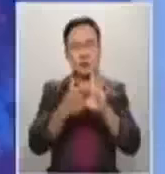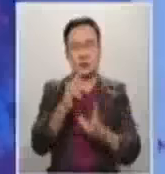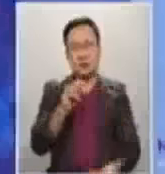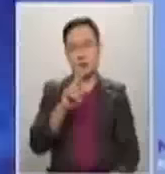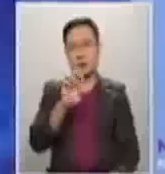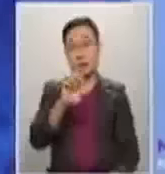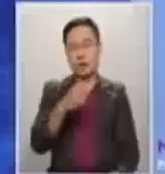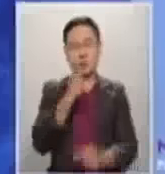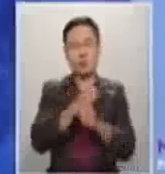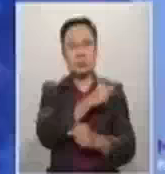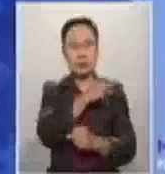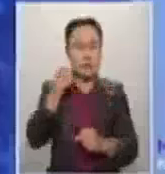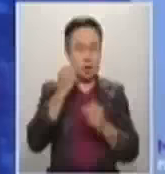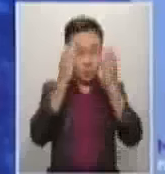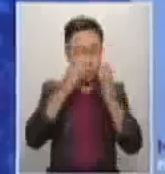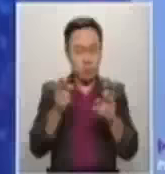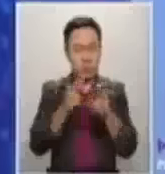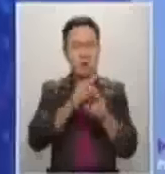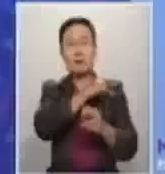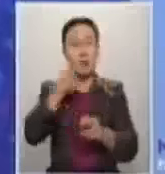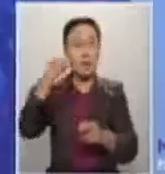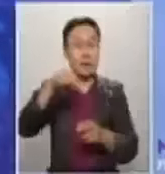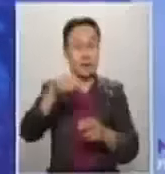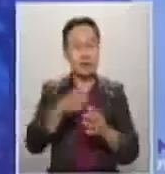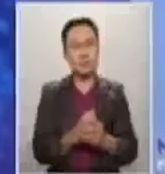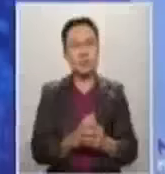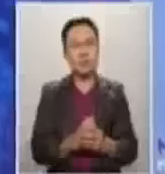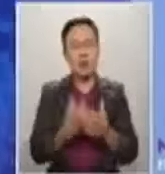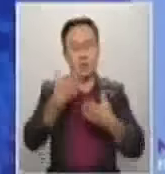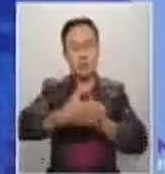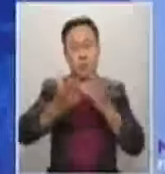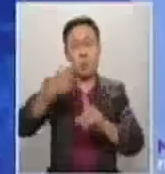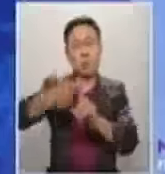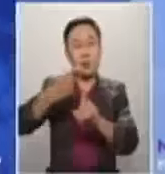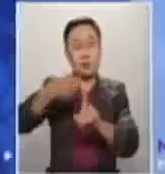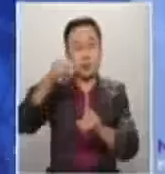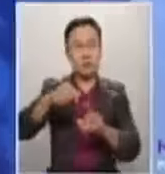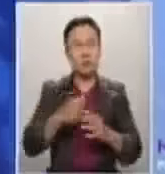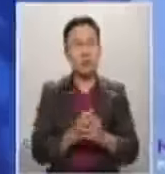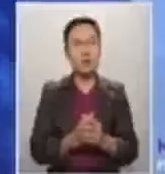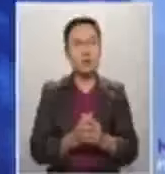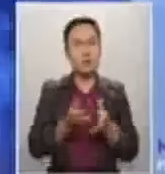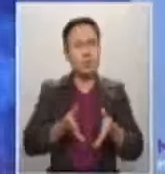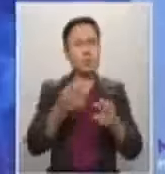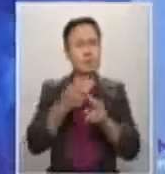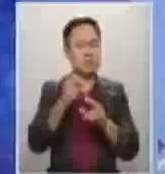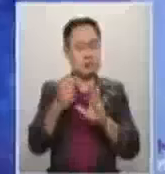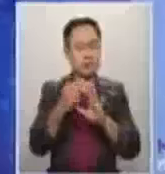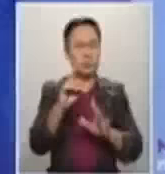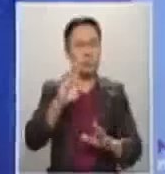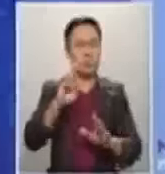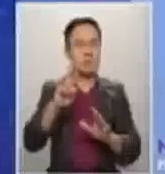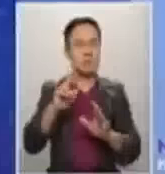าฆ่าครูอิ๋วมายังที่เกิดเหตุนะครับซึ่งห้องเช่าไม่มีชื่อถนนสุดบรรทัด